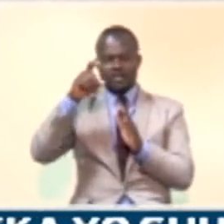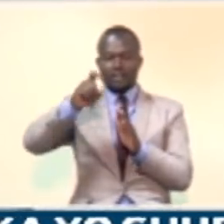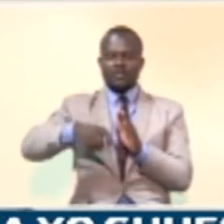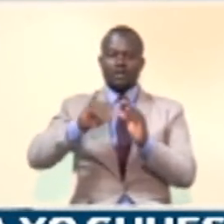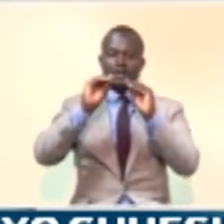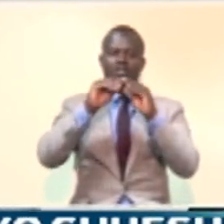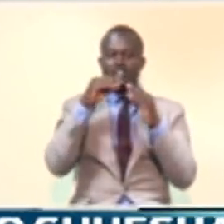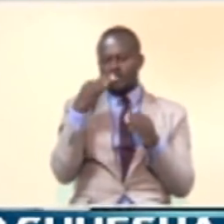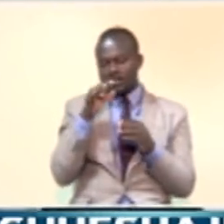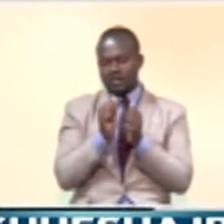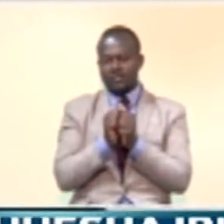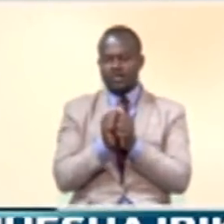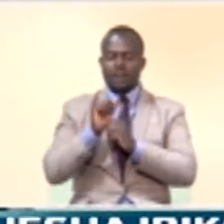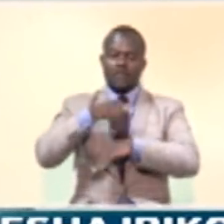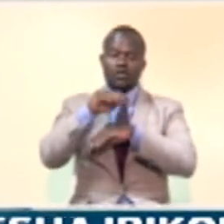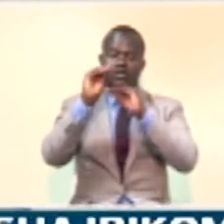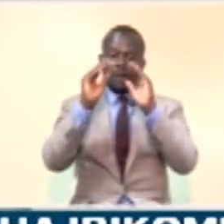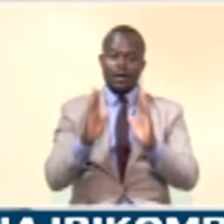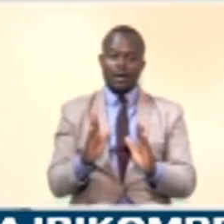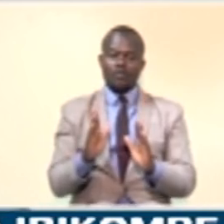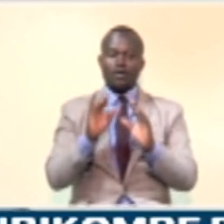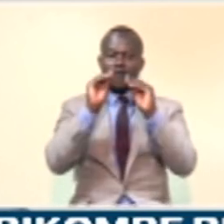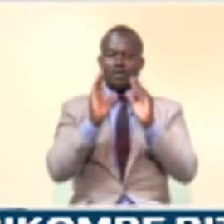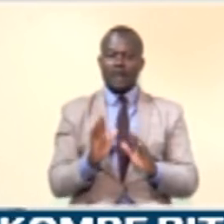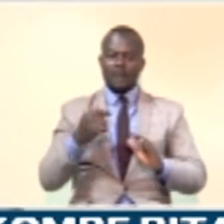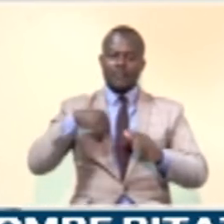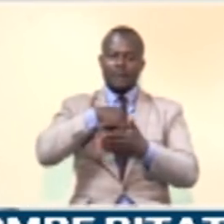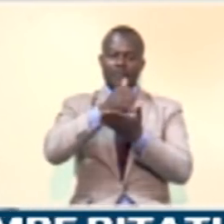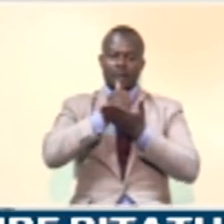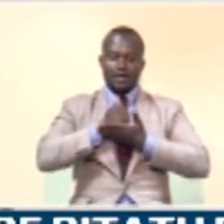Igifaransa. Twohereje abarimu badufasha,